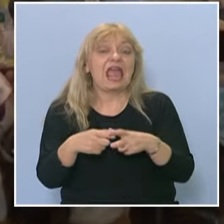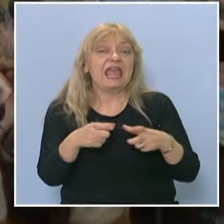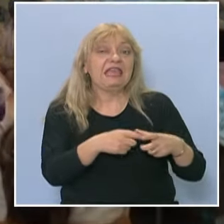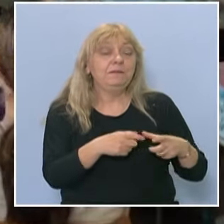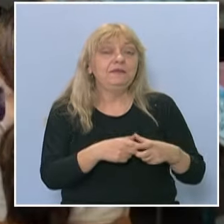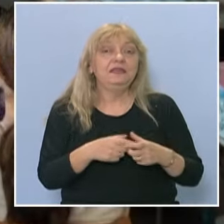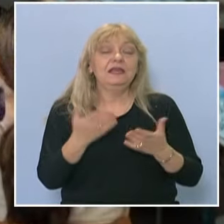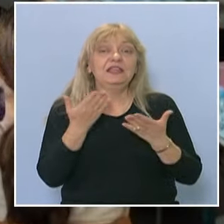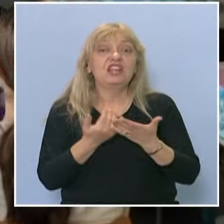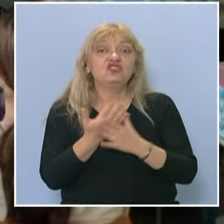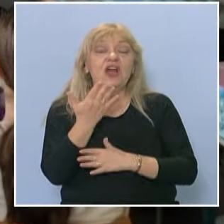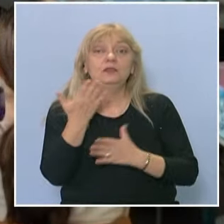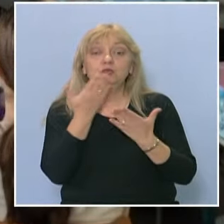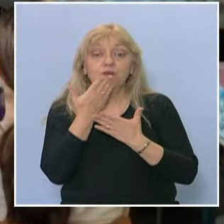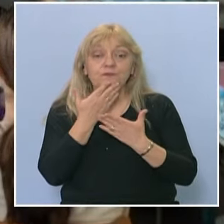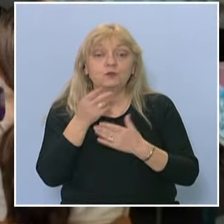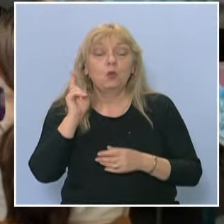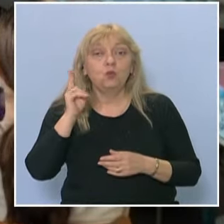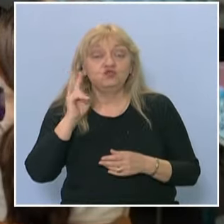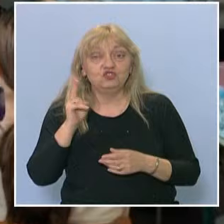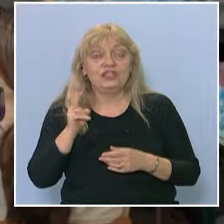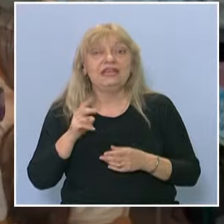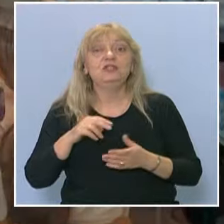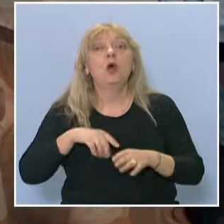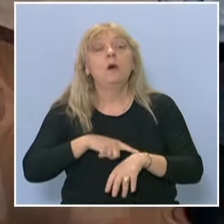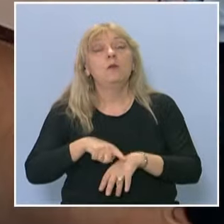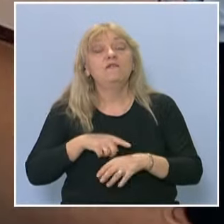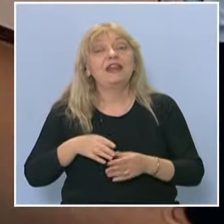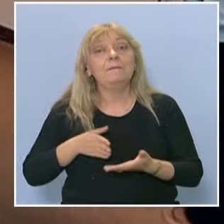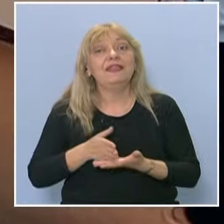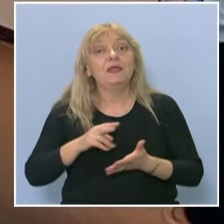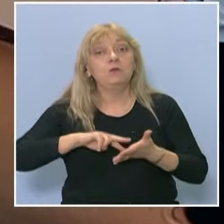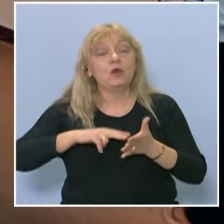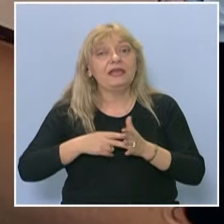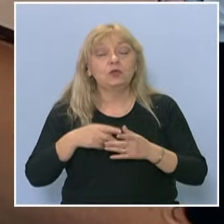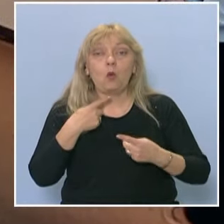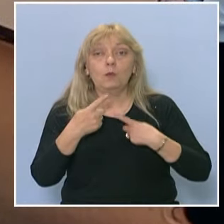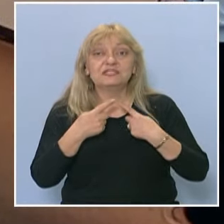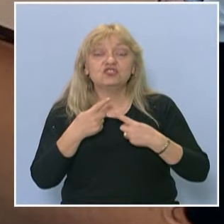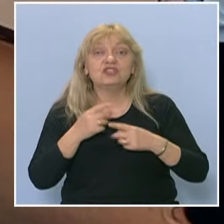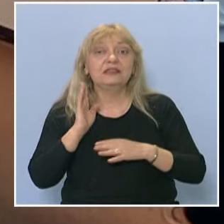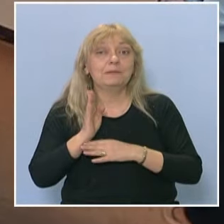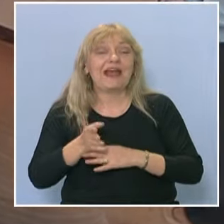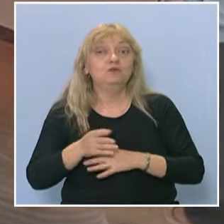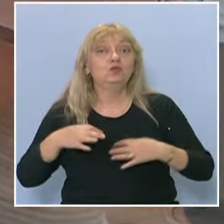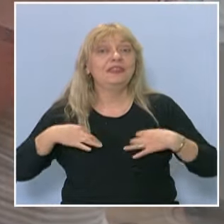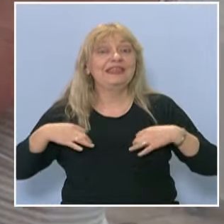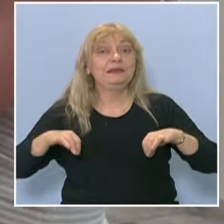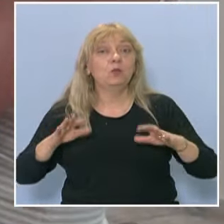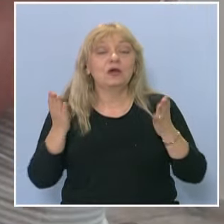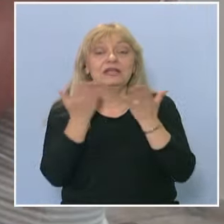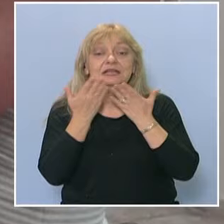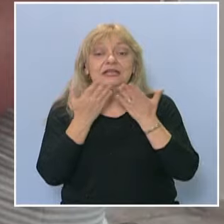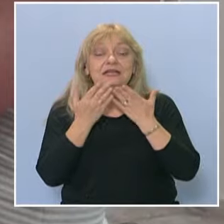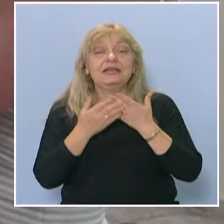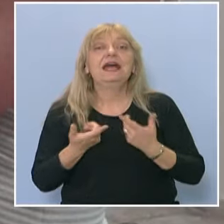образование. Учителите и психолозите от прогимназията по време на проекта обсъждат правото на демокрация и на образование, предразсъдъците и стереотипите,